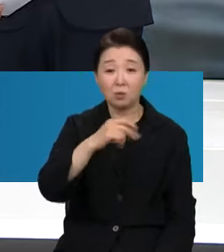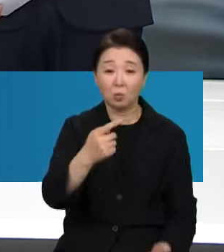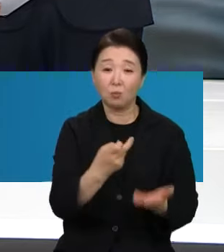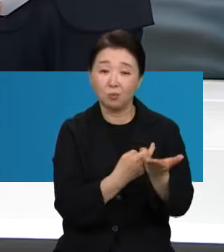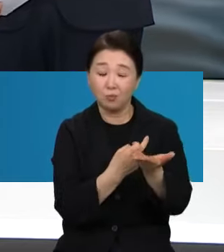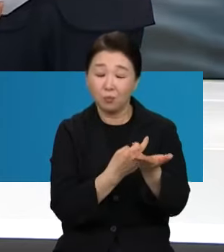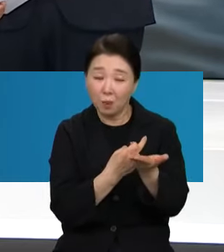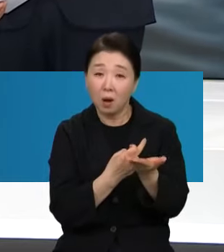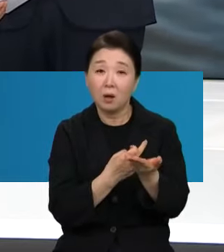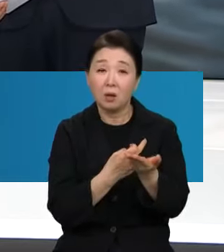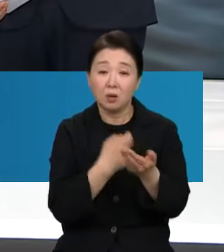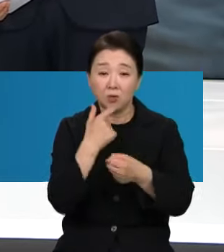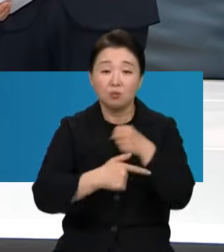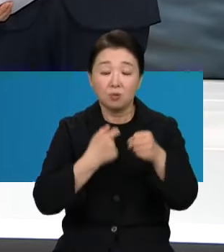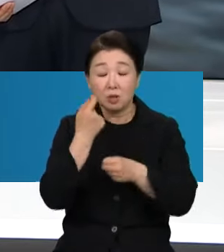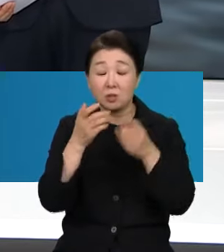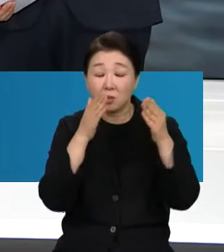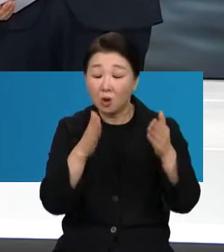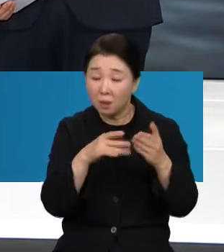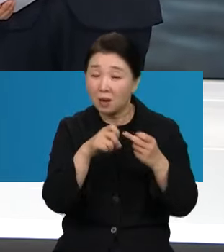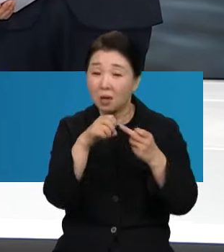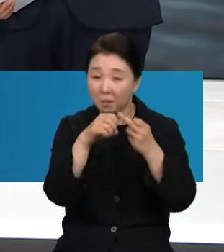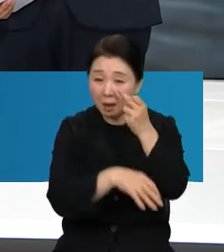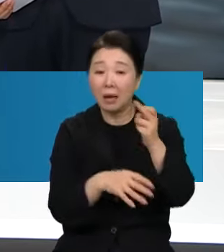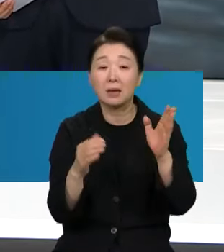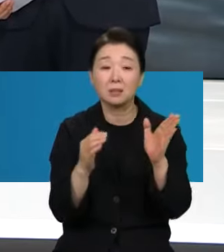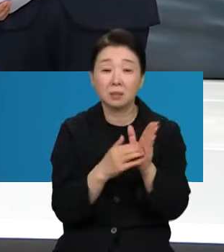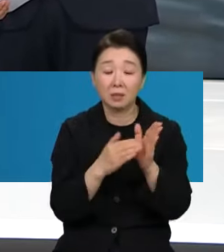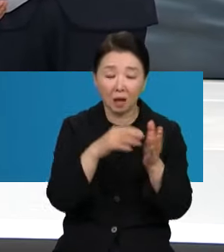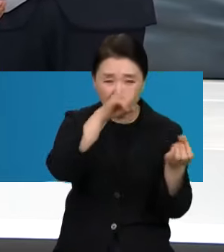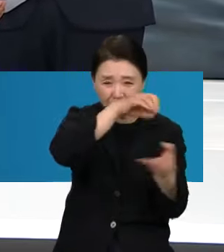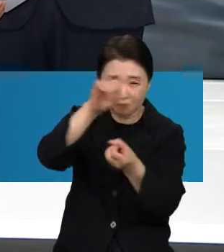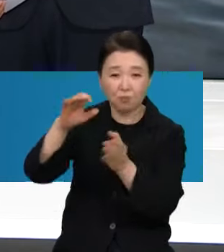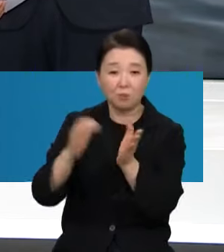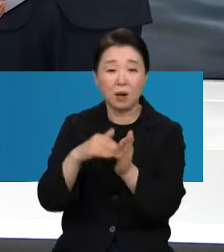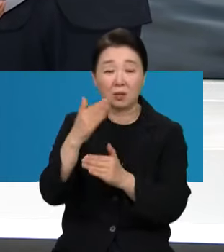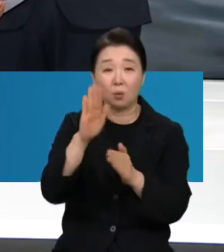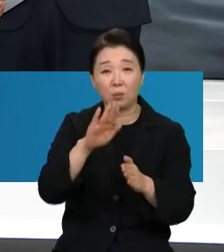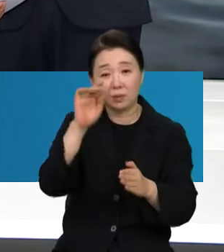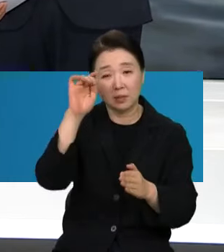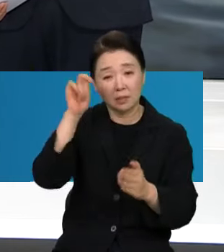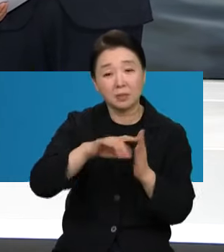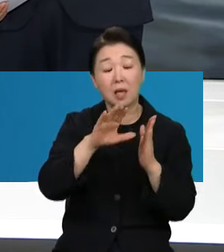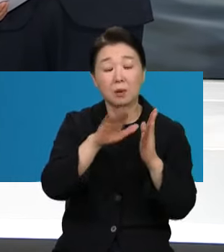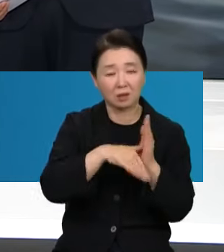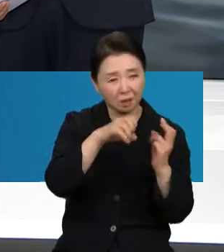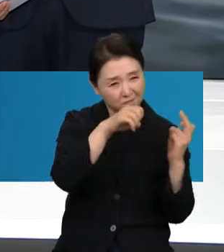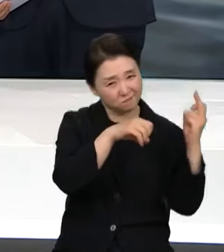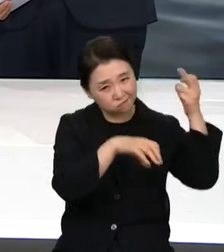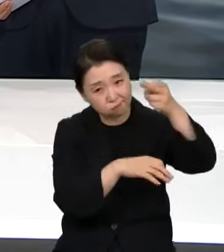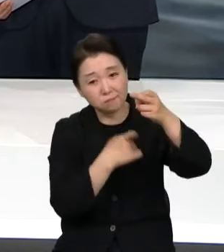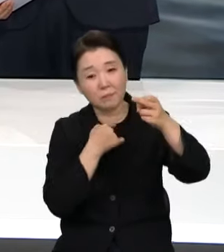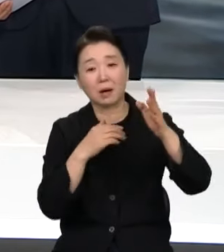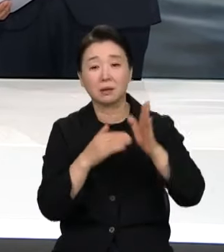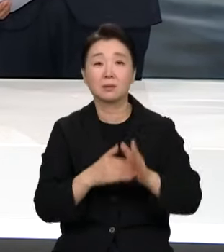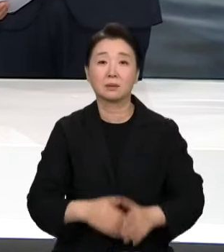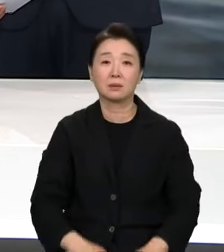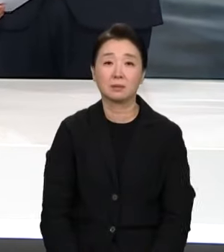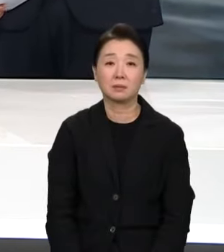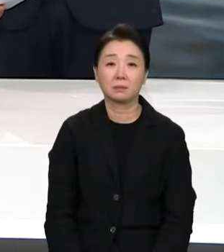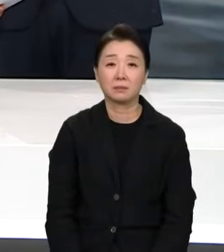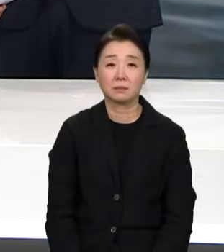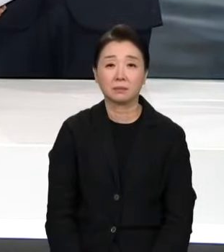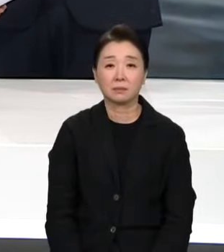만에 재개했습니다. 북한은 이틀 연속 오물풍선을 날려보낸 데 이어서 오늘 새벽에는 탄도미사일도 발사했습니다. 김재현